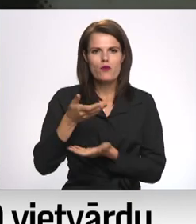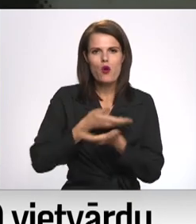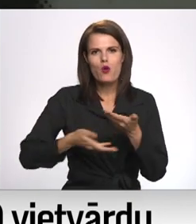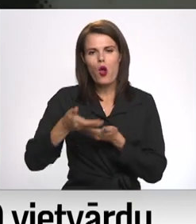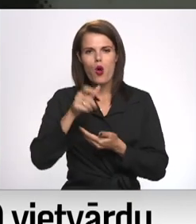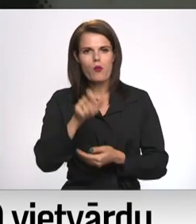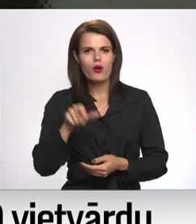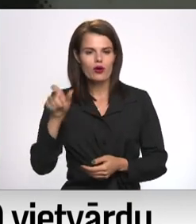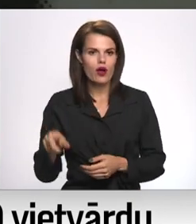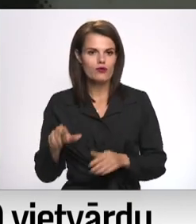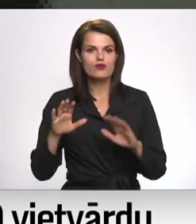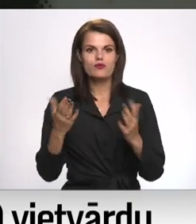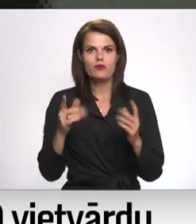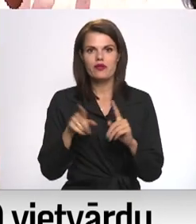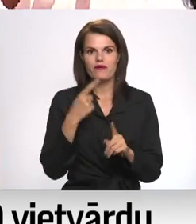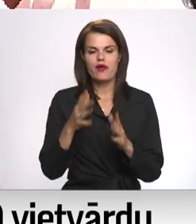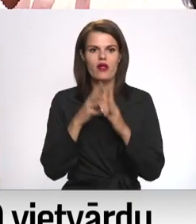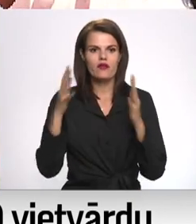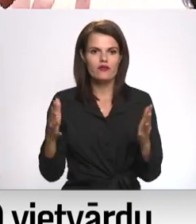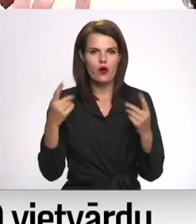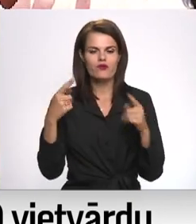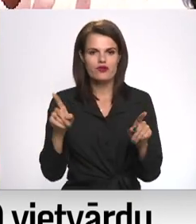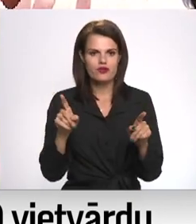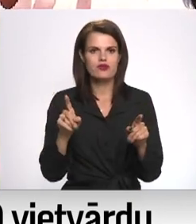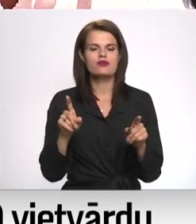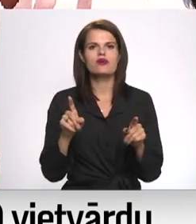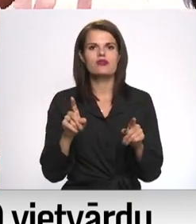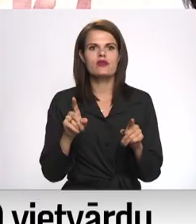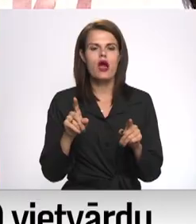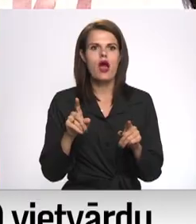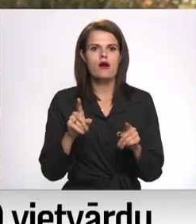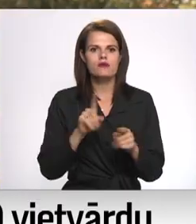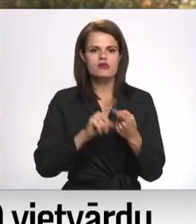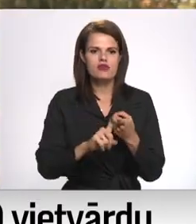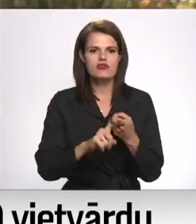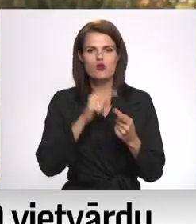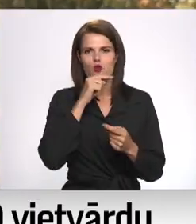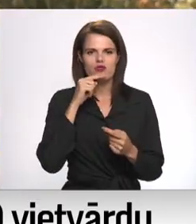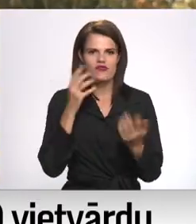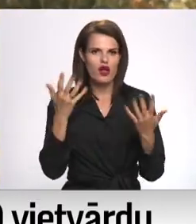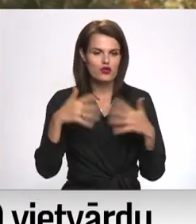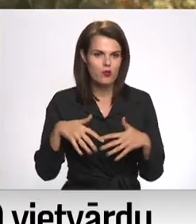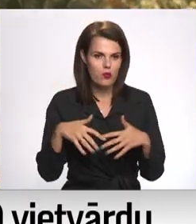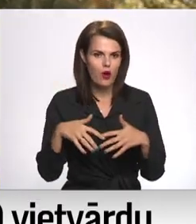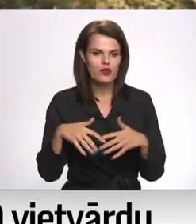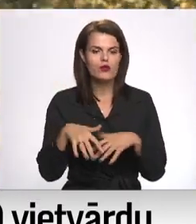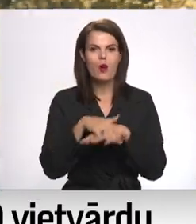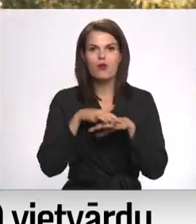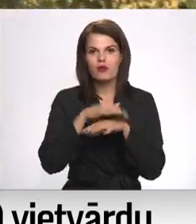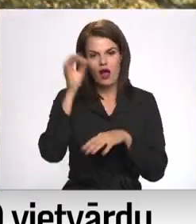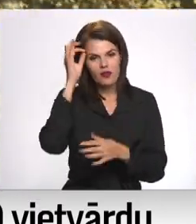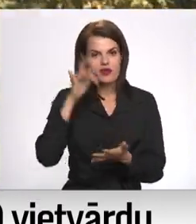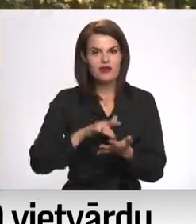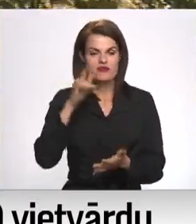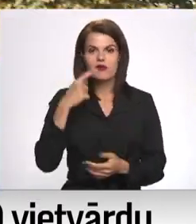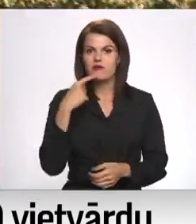padomju simbolus. Bet vēl daudzi citi slavina rusifikācijas politikas simbolus. Publiskās atmiņas centrs norāda, ka Latvijā